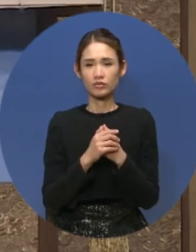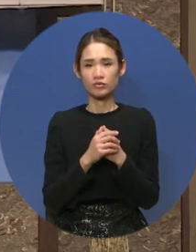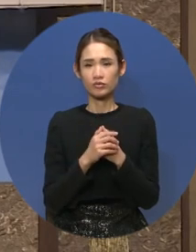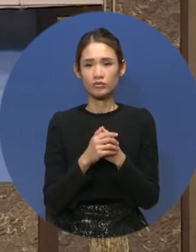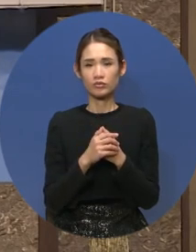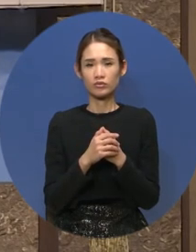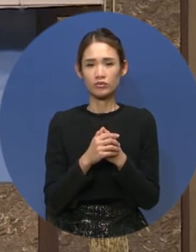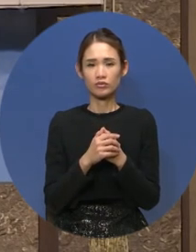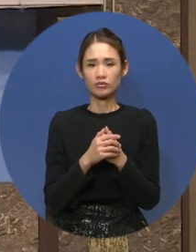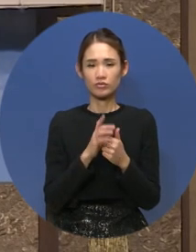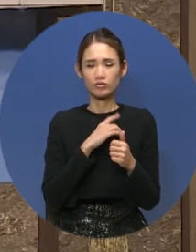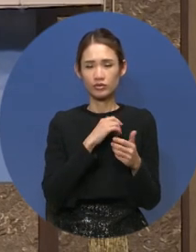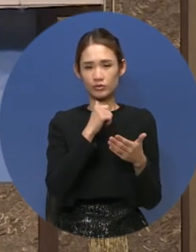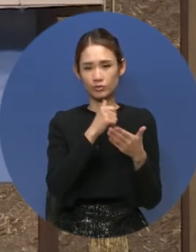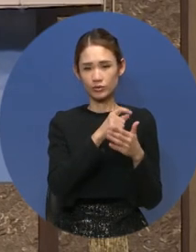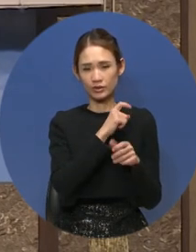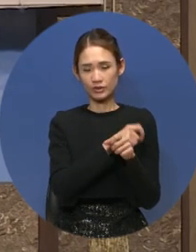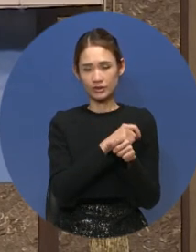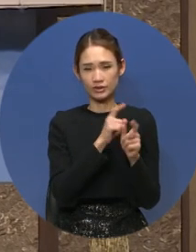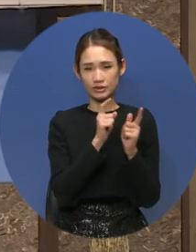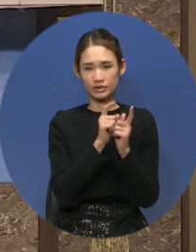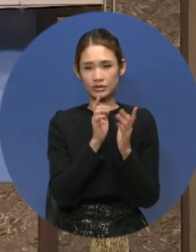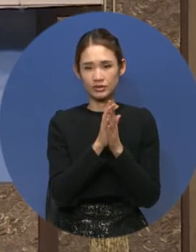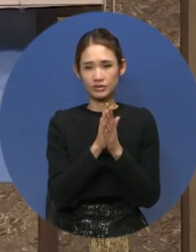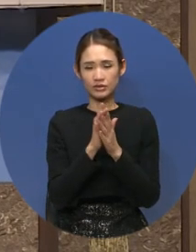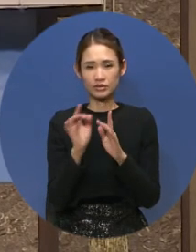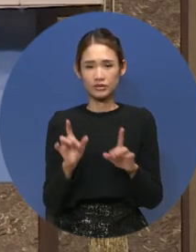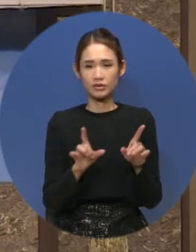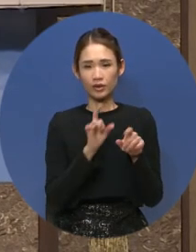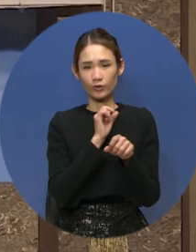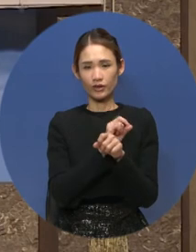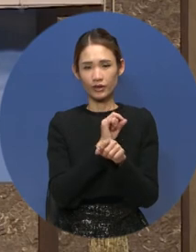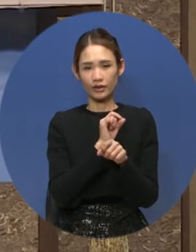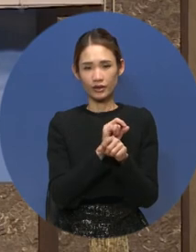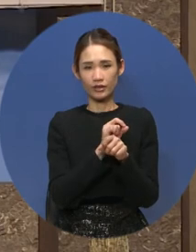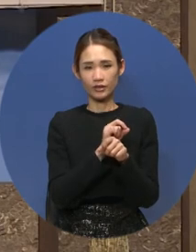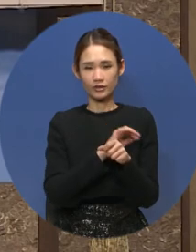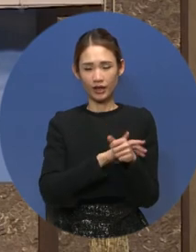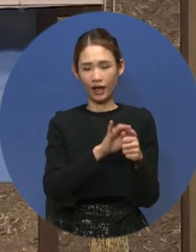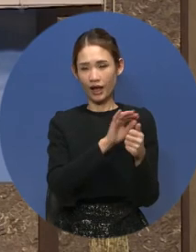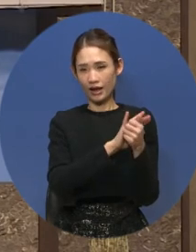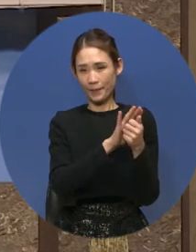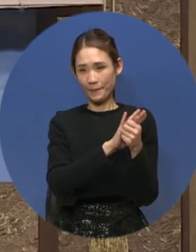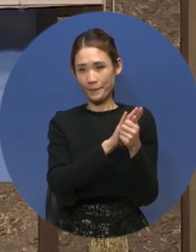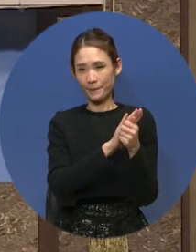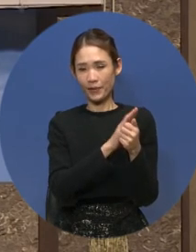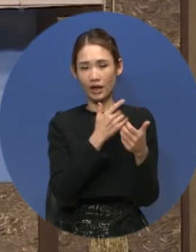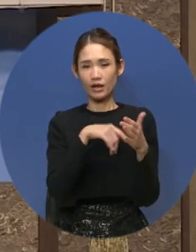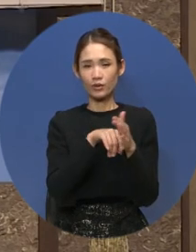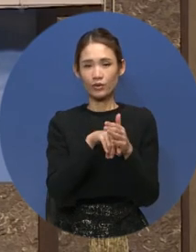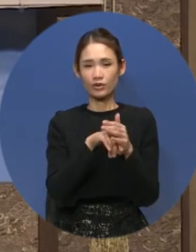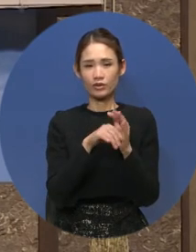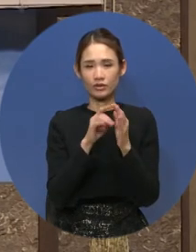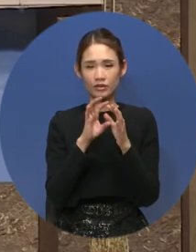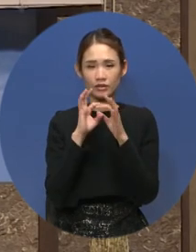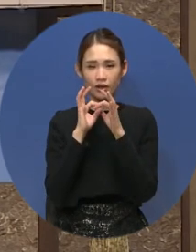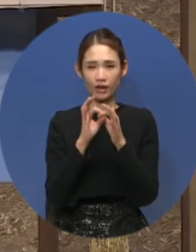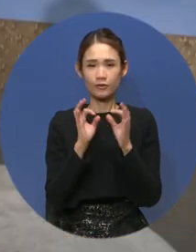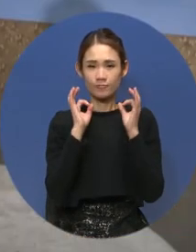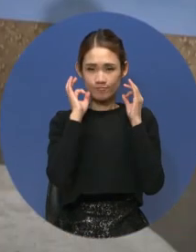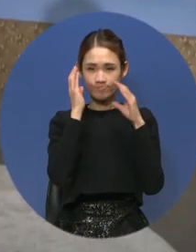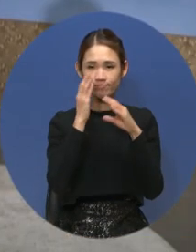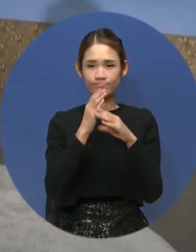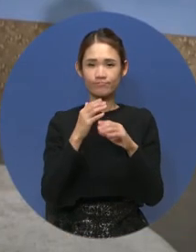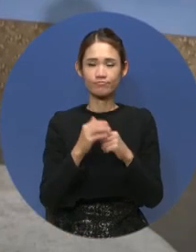가장 으뜸 행정으로 피부하다는 생활 행정으로서 잘할 수 있도록 함께 계속 노력하고 있습니다.